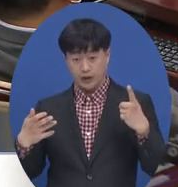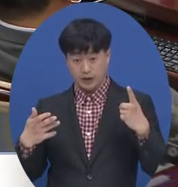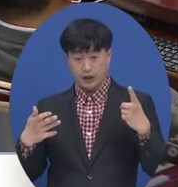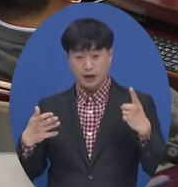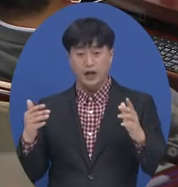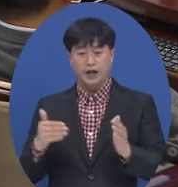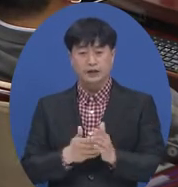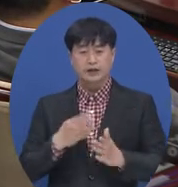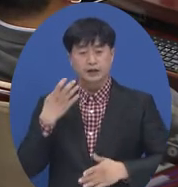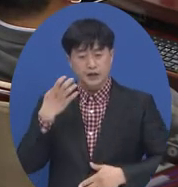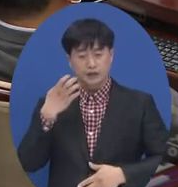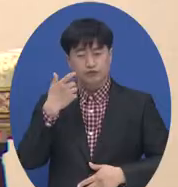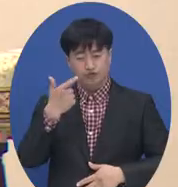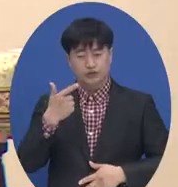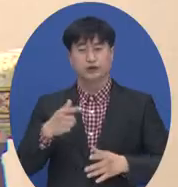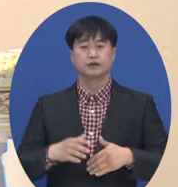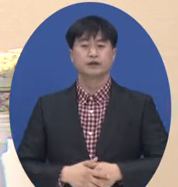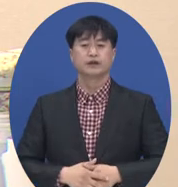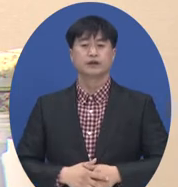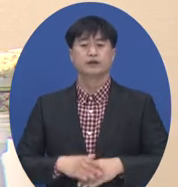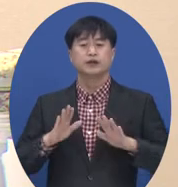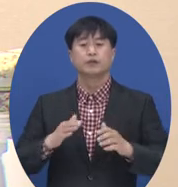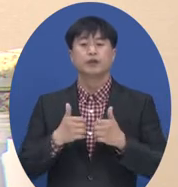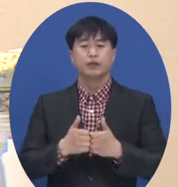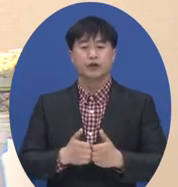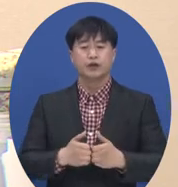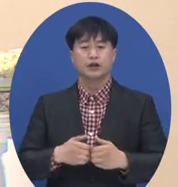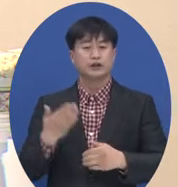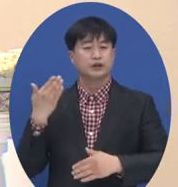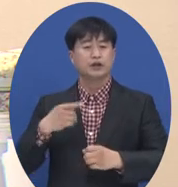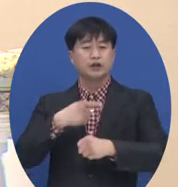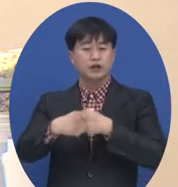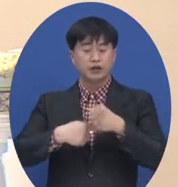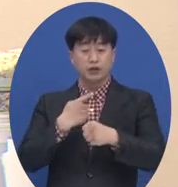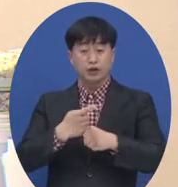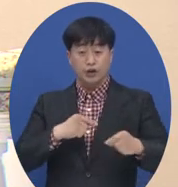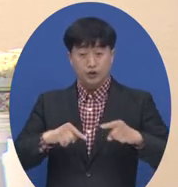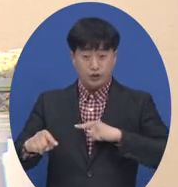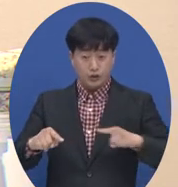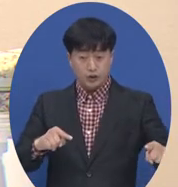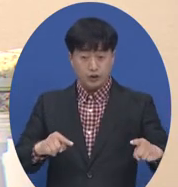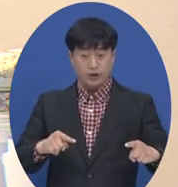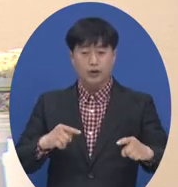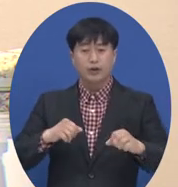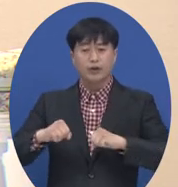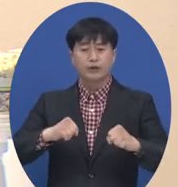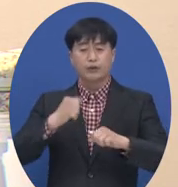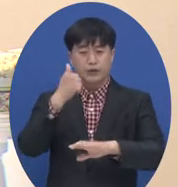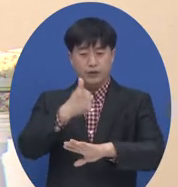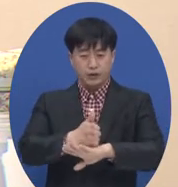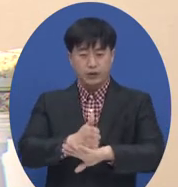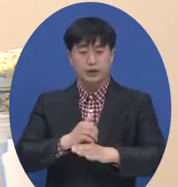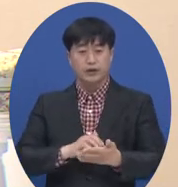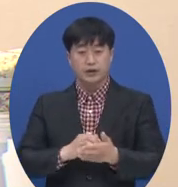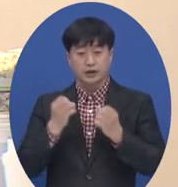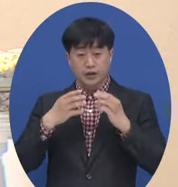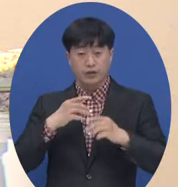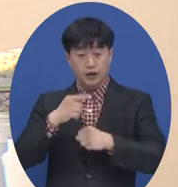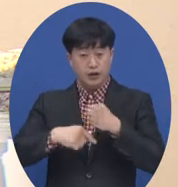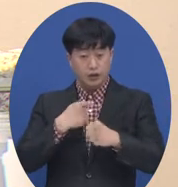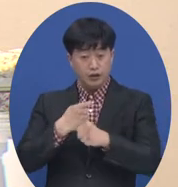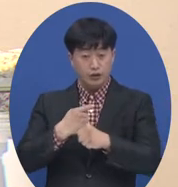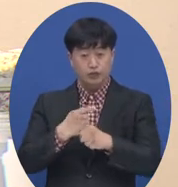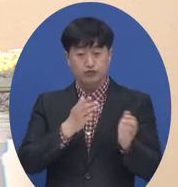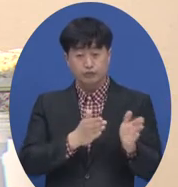46일 동안 진행됩니다. 이번 정례회는 지난 1년의 의정활동을 결산하고 새로운 한 해를